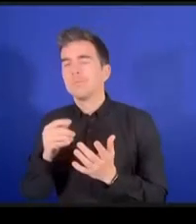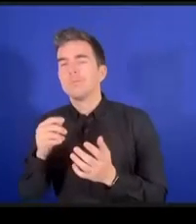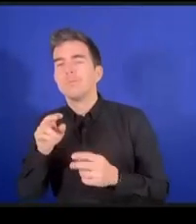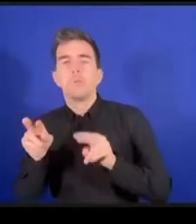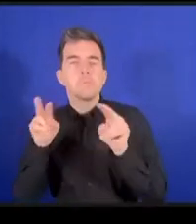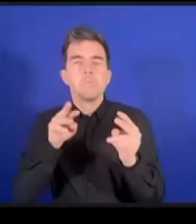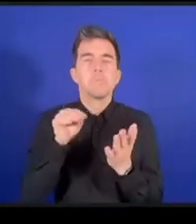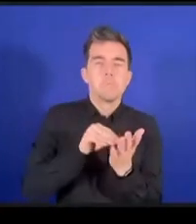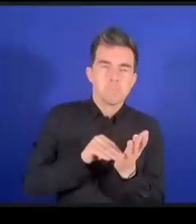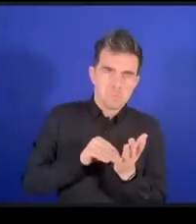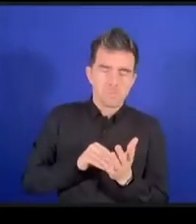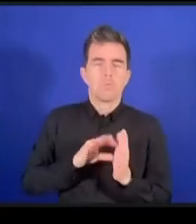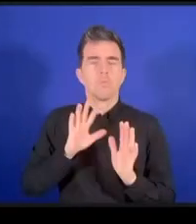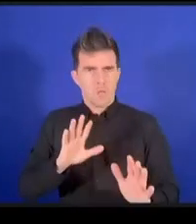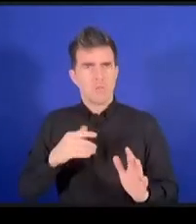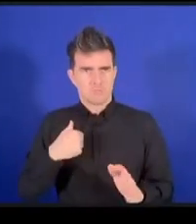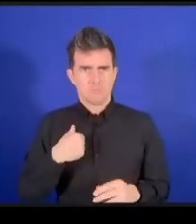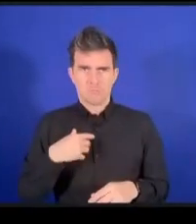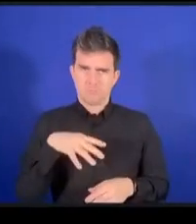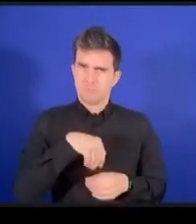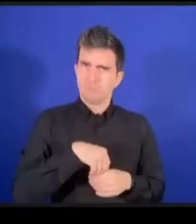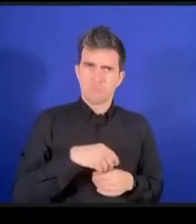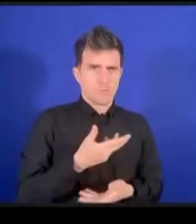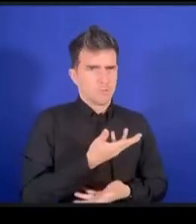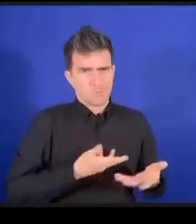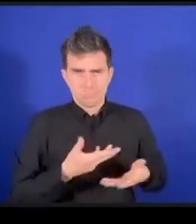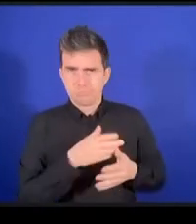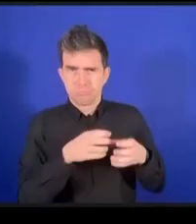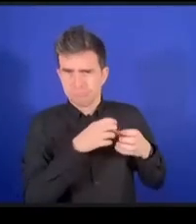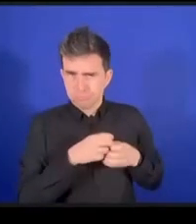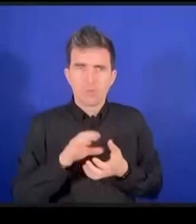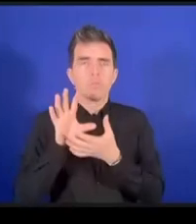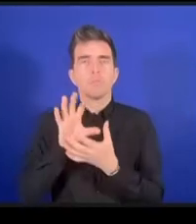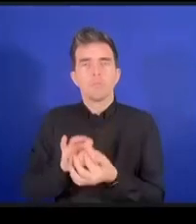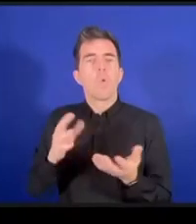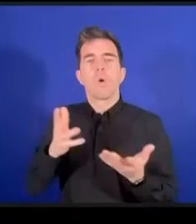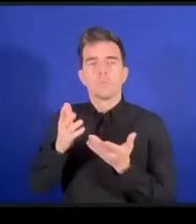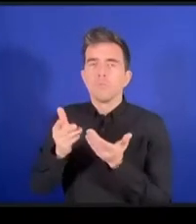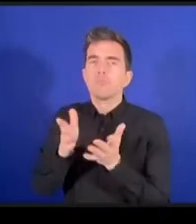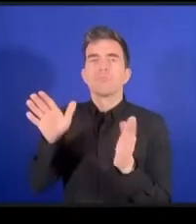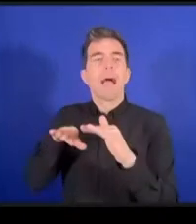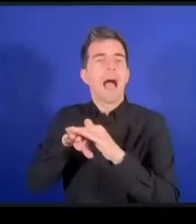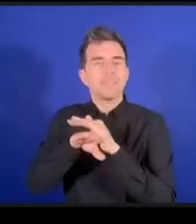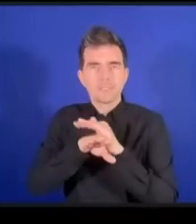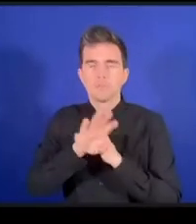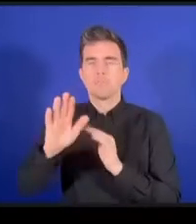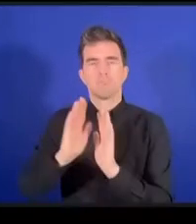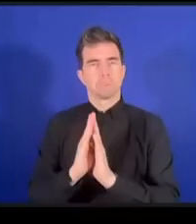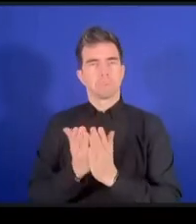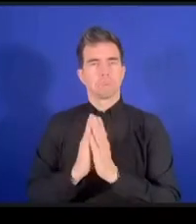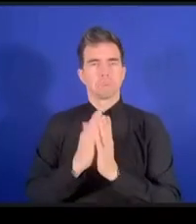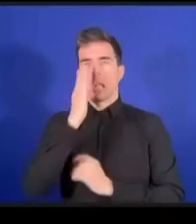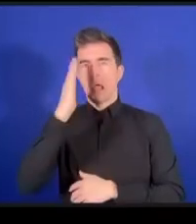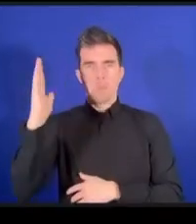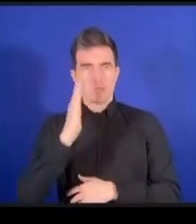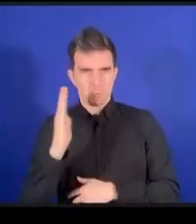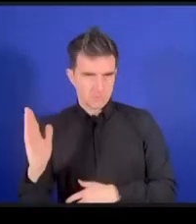а также я принимаю участие в работе динамической коалиции по общественному доступу и